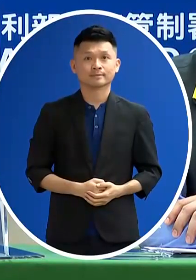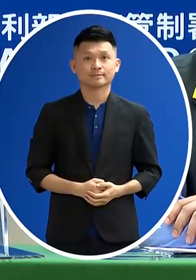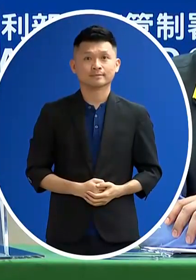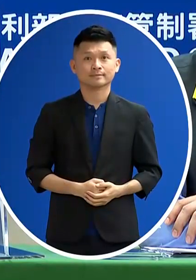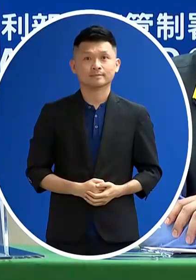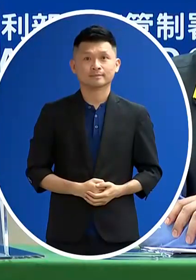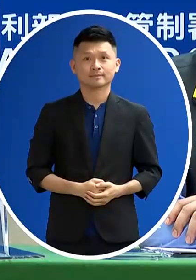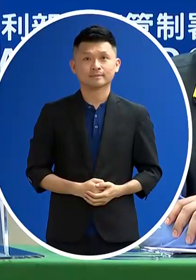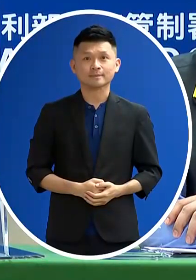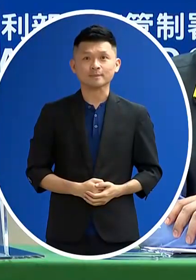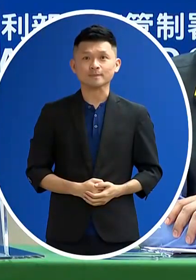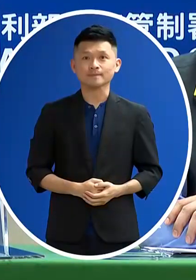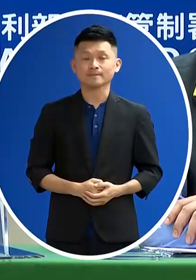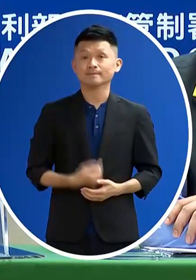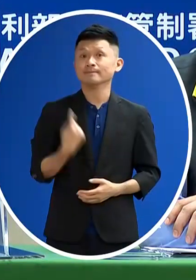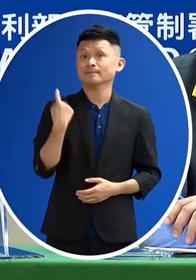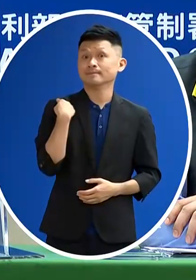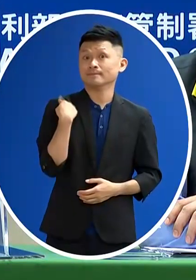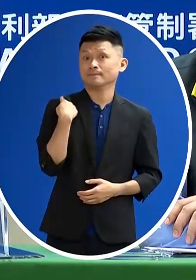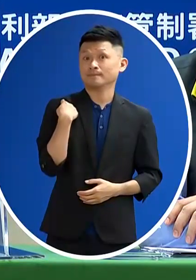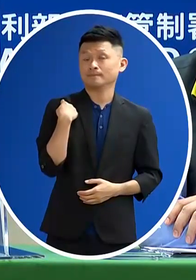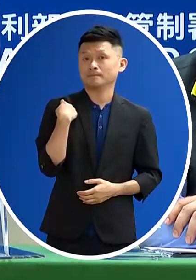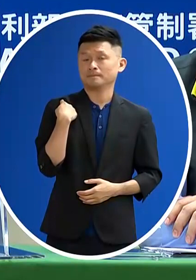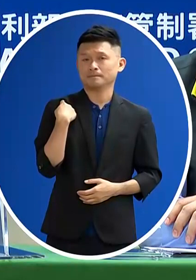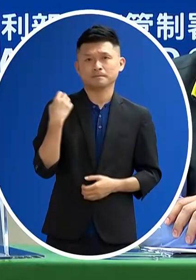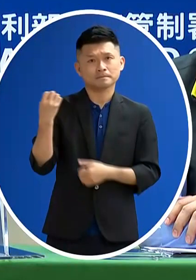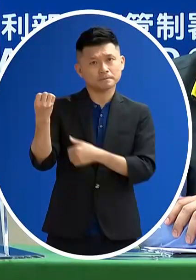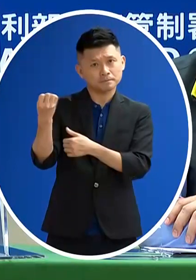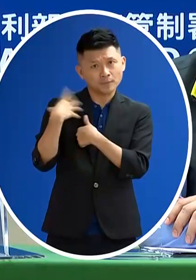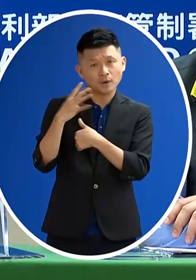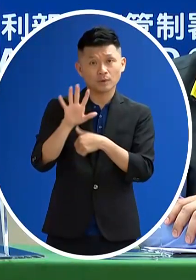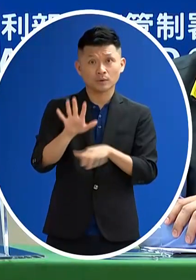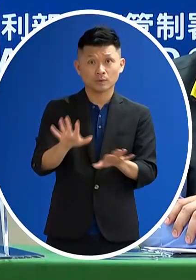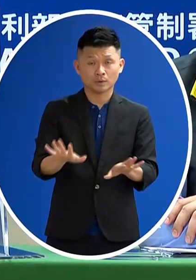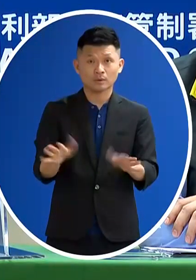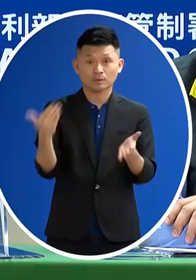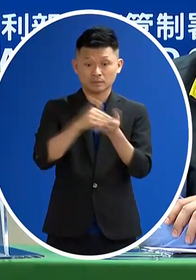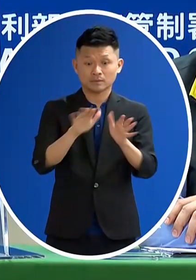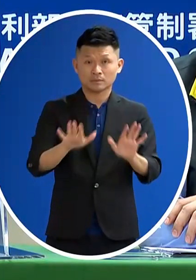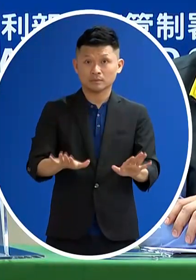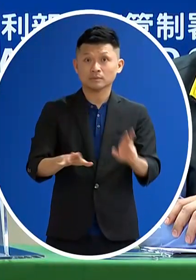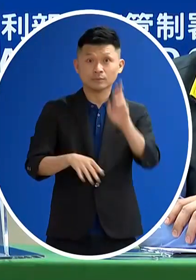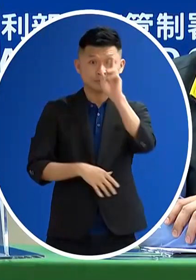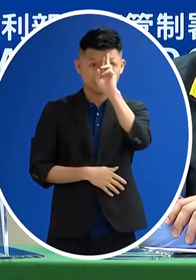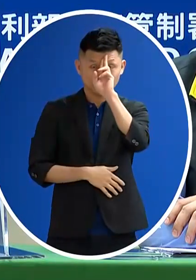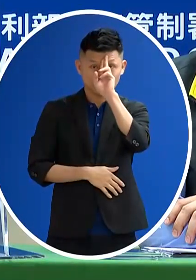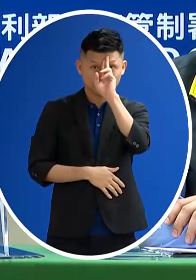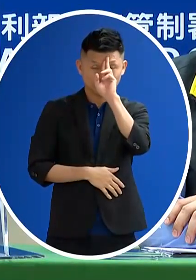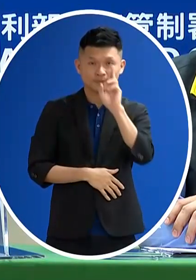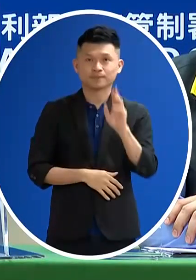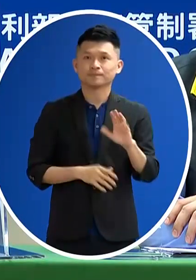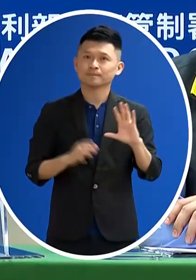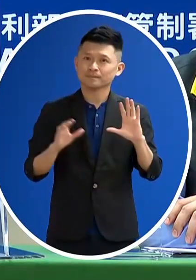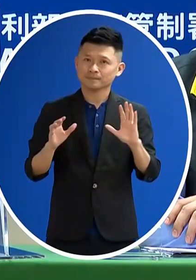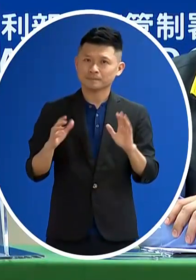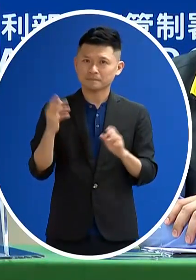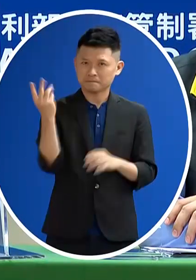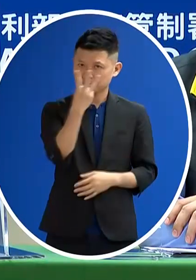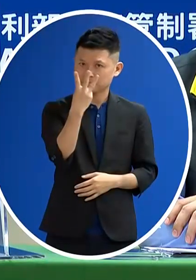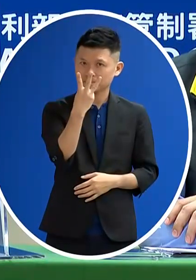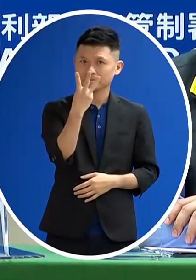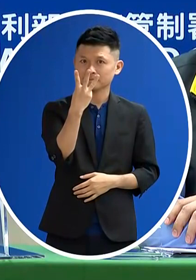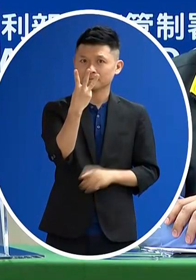哈在昨天也有哈接到哈到今天到中午哈，总共有3例